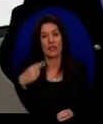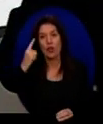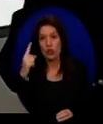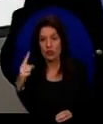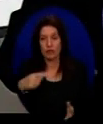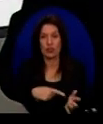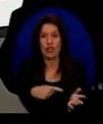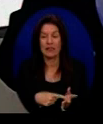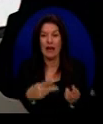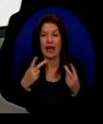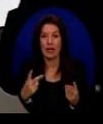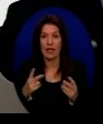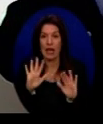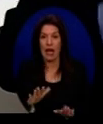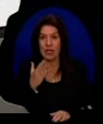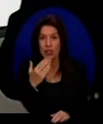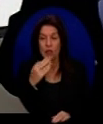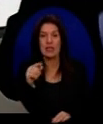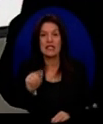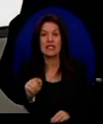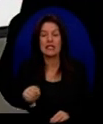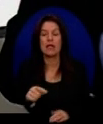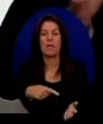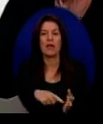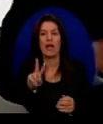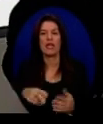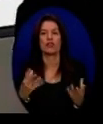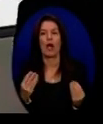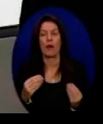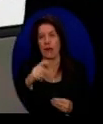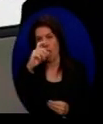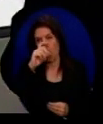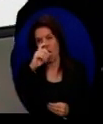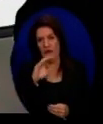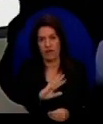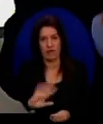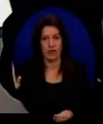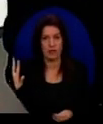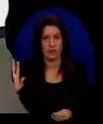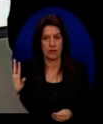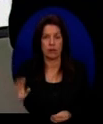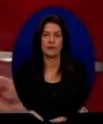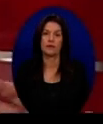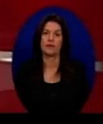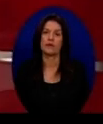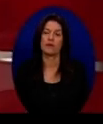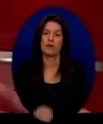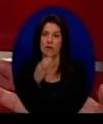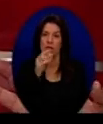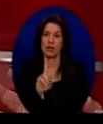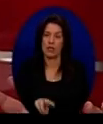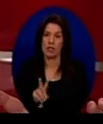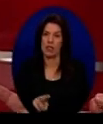לאנטישמיות בצרפת זה הנוכחות הערבית המסיבית שמה. זה חד וחלק. שרה, יש חיבור בין